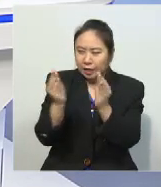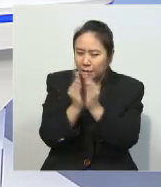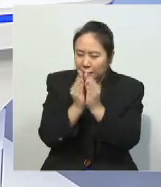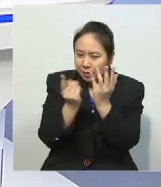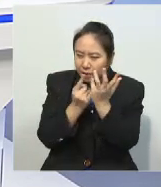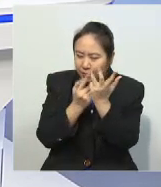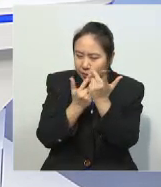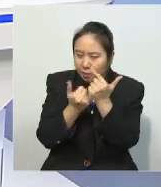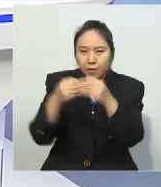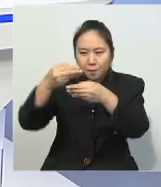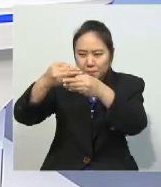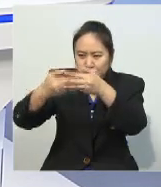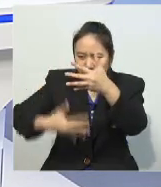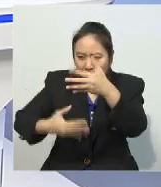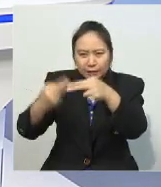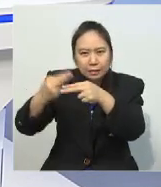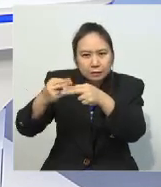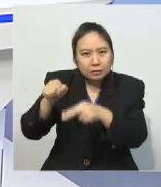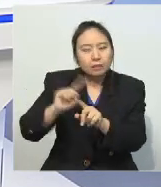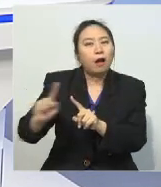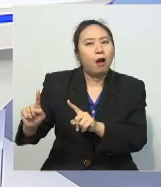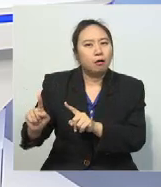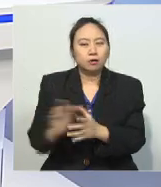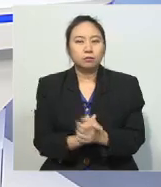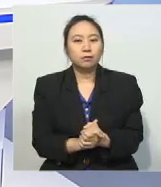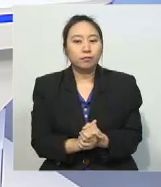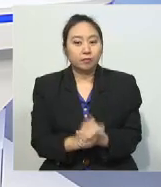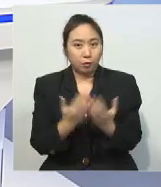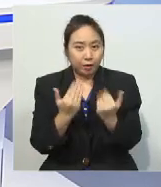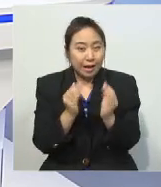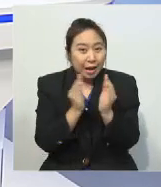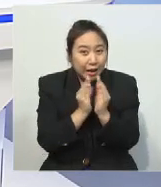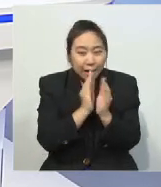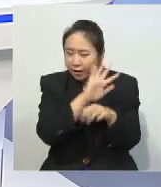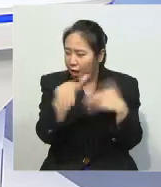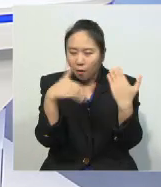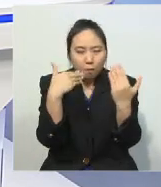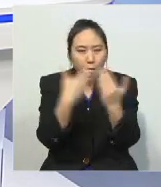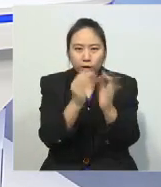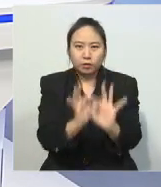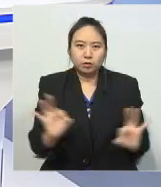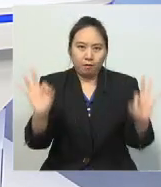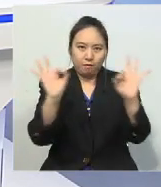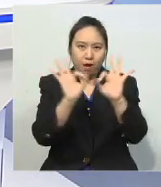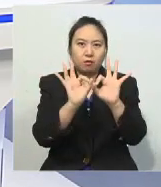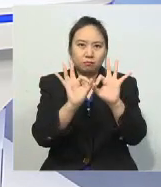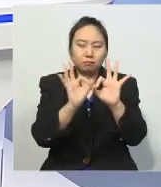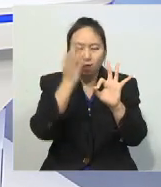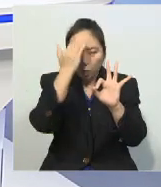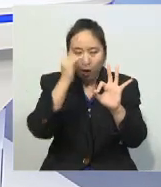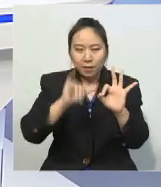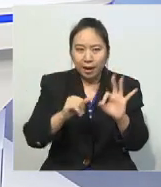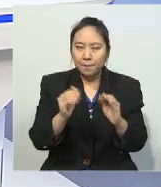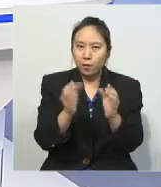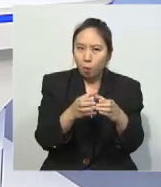คิดคำนวณในส่วนของปาร์ตี้ลิสต์ด้วยอย่างที่คุณวรพัฒน์บอกเนี่ยนะครับว่าคะแนนทุกคะแนนมีส่วนสำคัญมากๆเพราะว่าบางพรรคเนี่ยคูณห